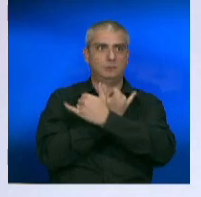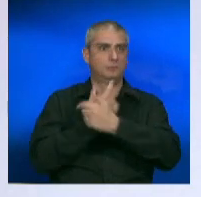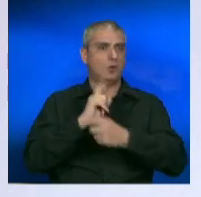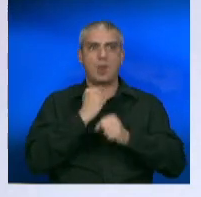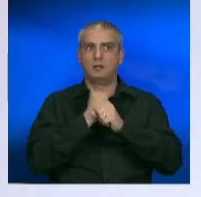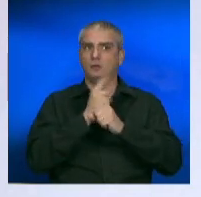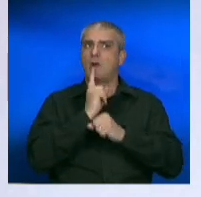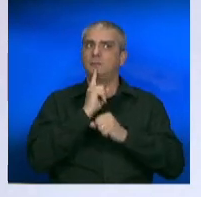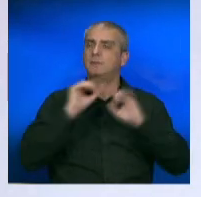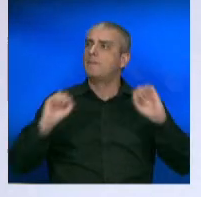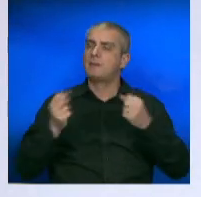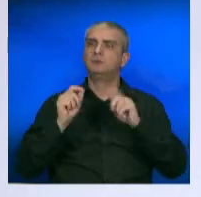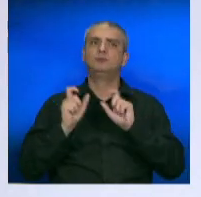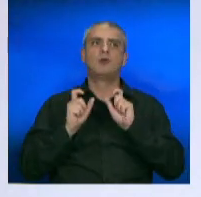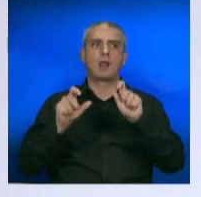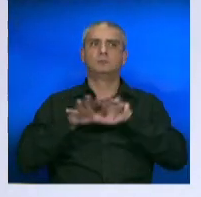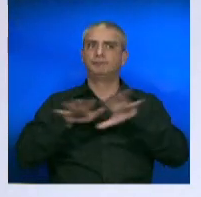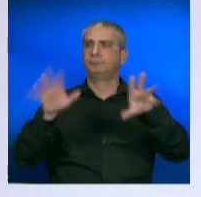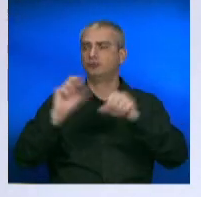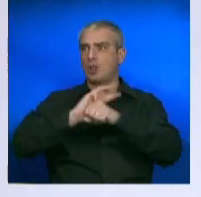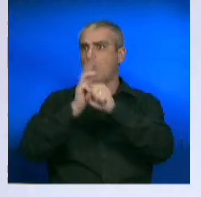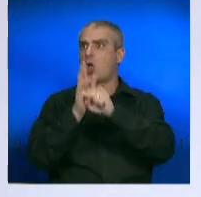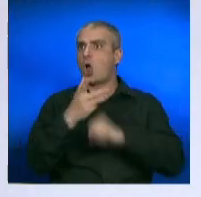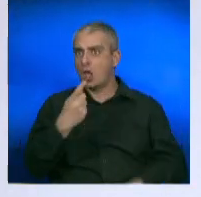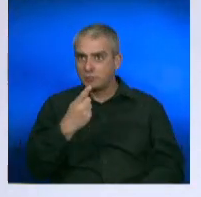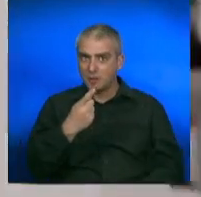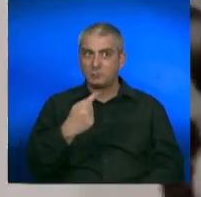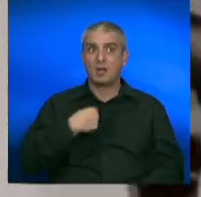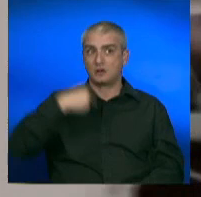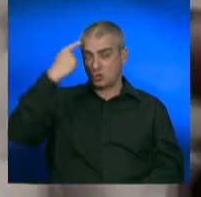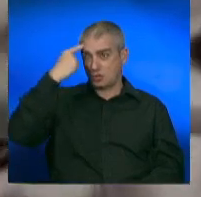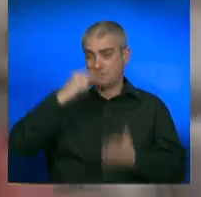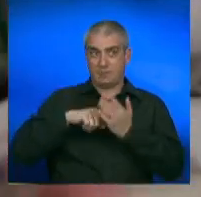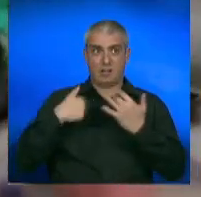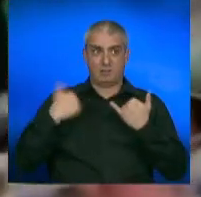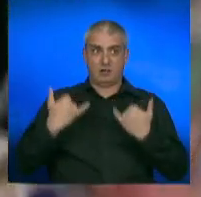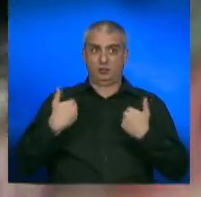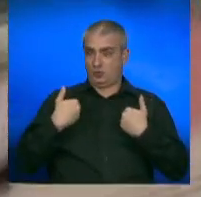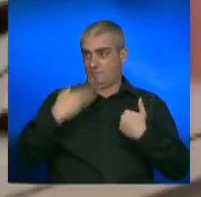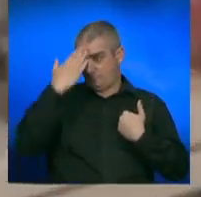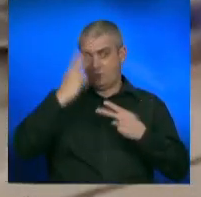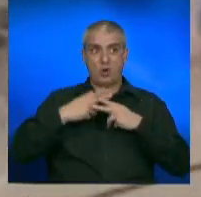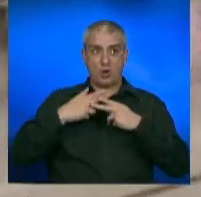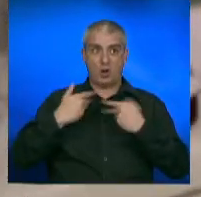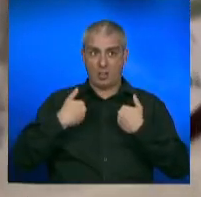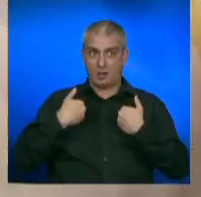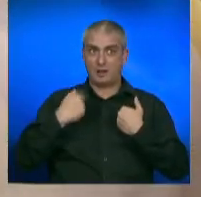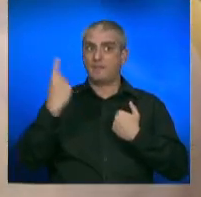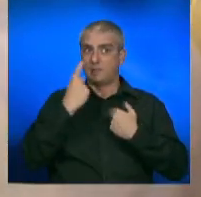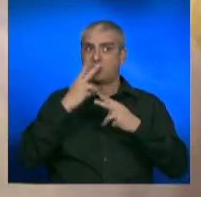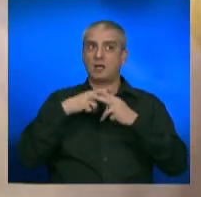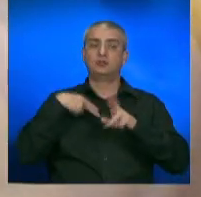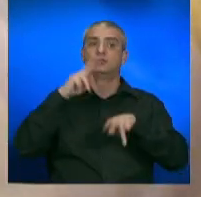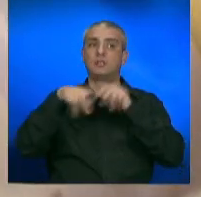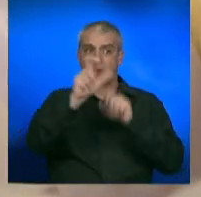is being done to stop the spread of the coronavirus. I know because I am currently sick in quarantine after caring for